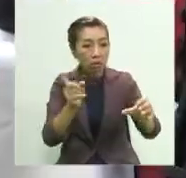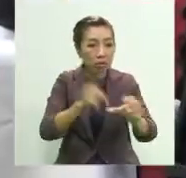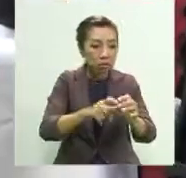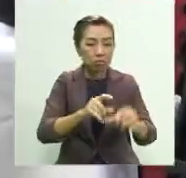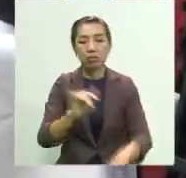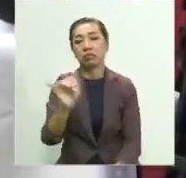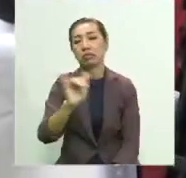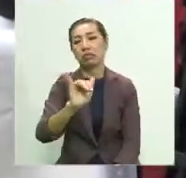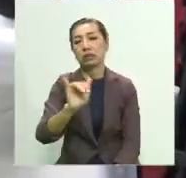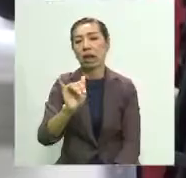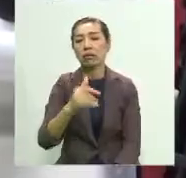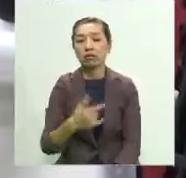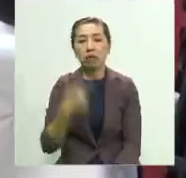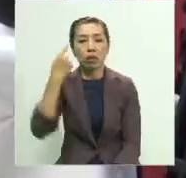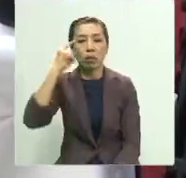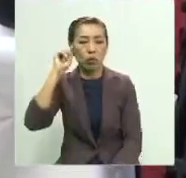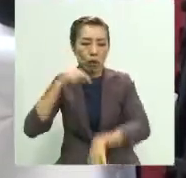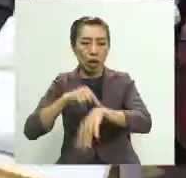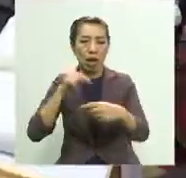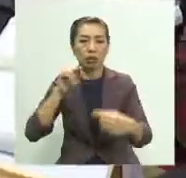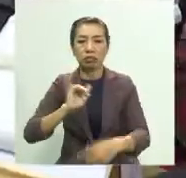ายังไม่ถึงเวลาฟังเสียงท่านนายกดูครับ